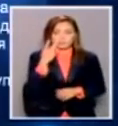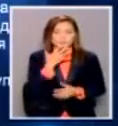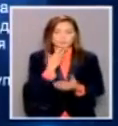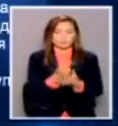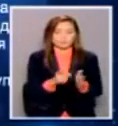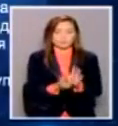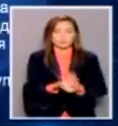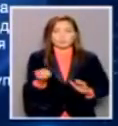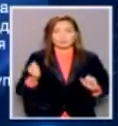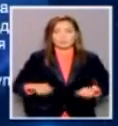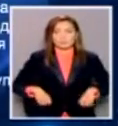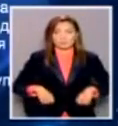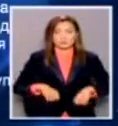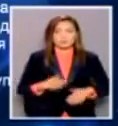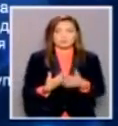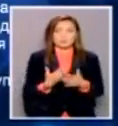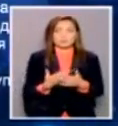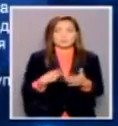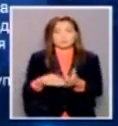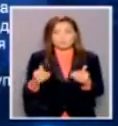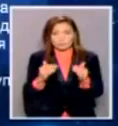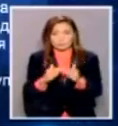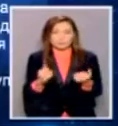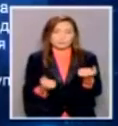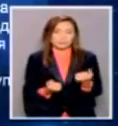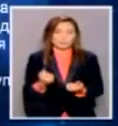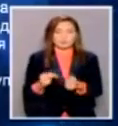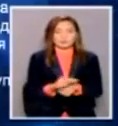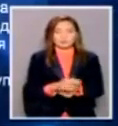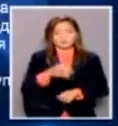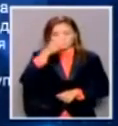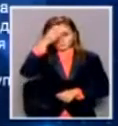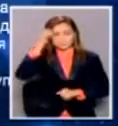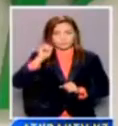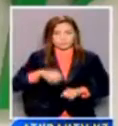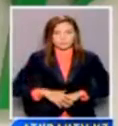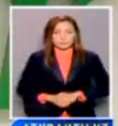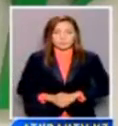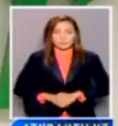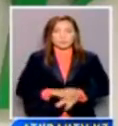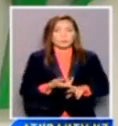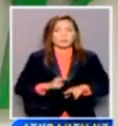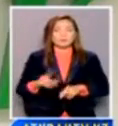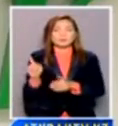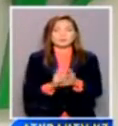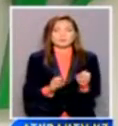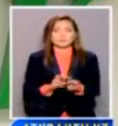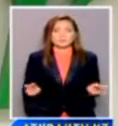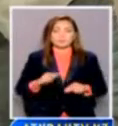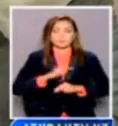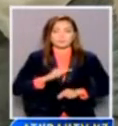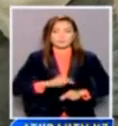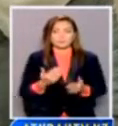своих пенсионных накоплений, например, для покупки жилья или получения образования. После этого заявления Министерство